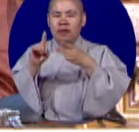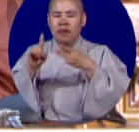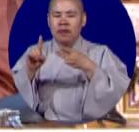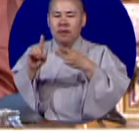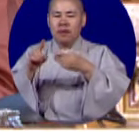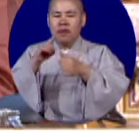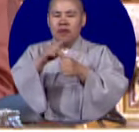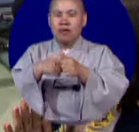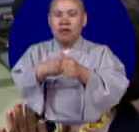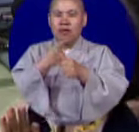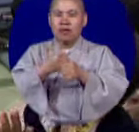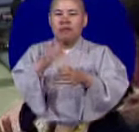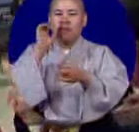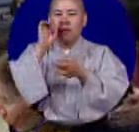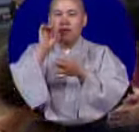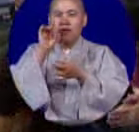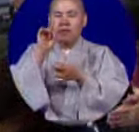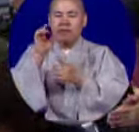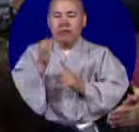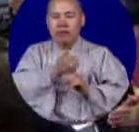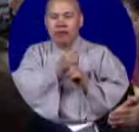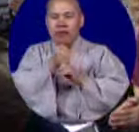나무아이미